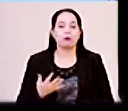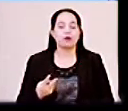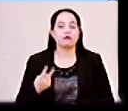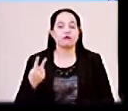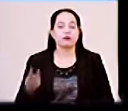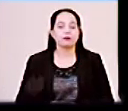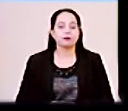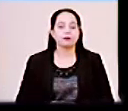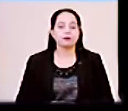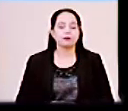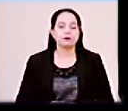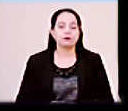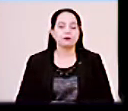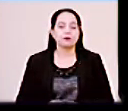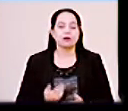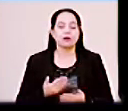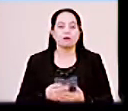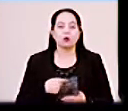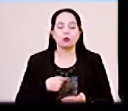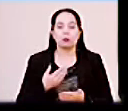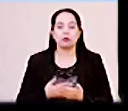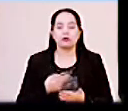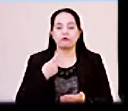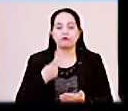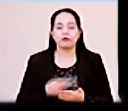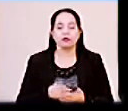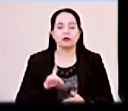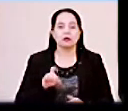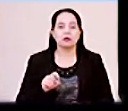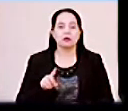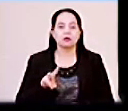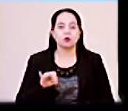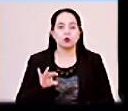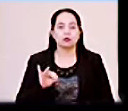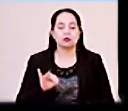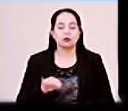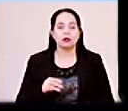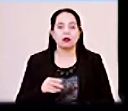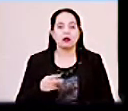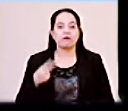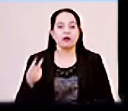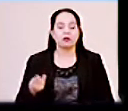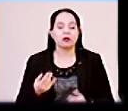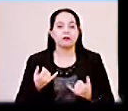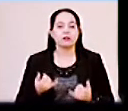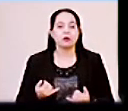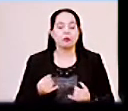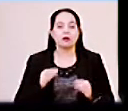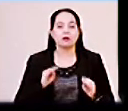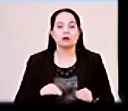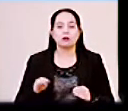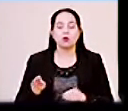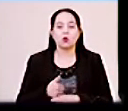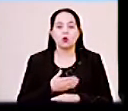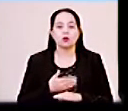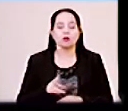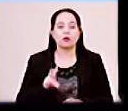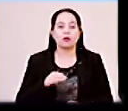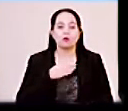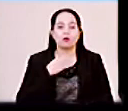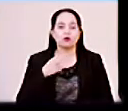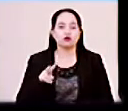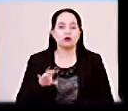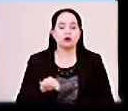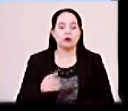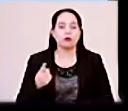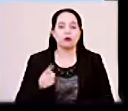в квадрате. Вот мы представили в виде разности квадратов. Теперь разложим на множители.